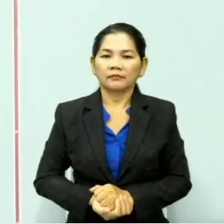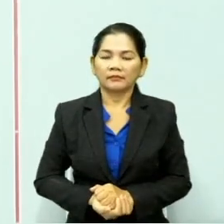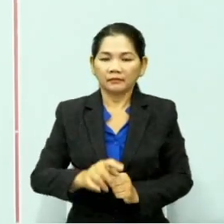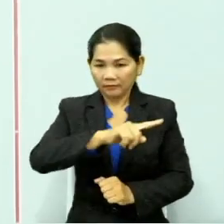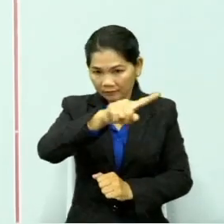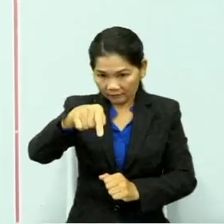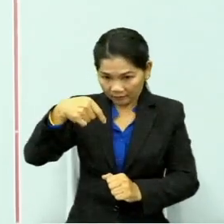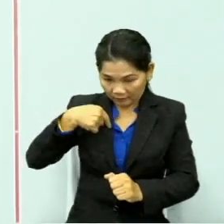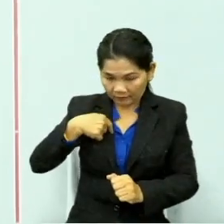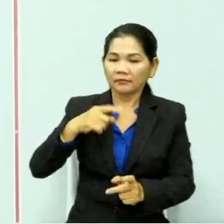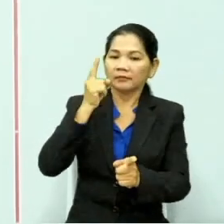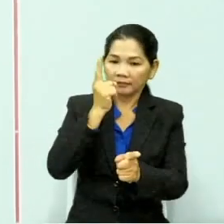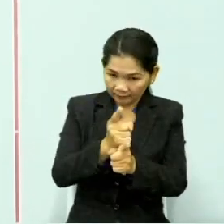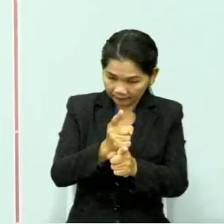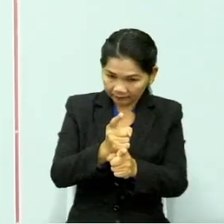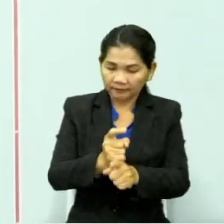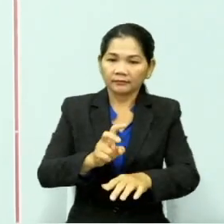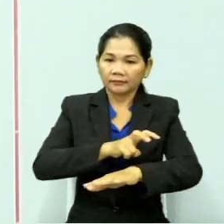dương trời rìa xa